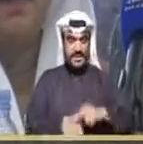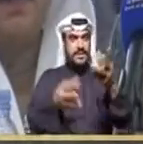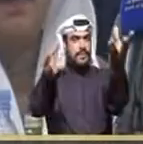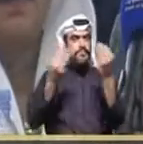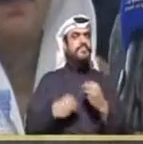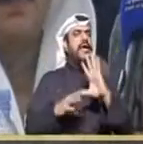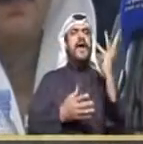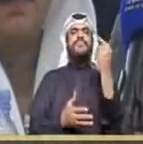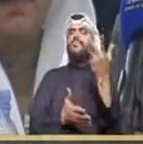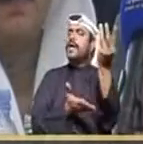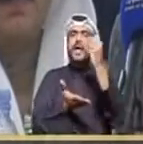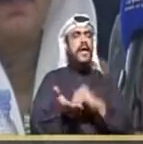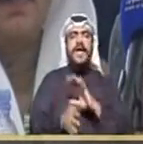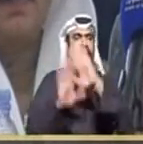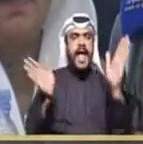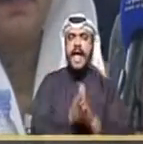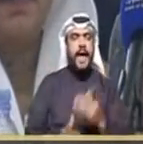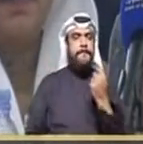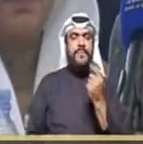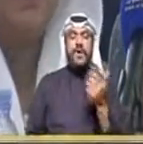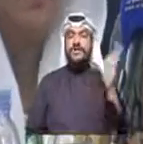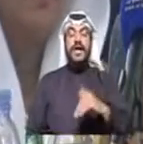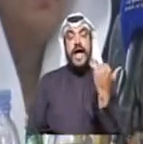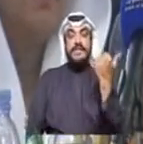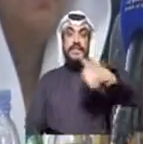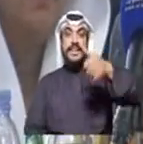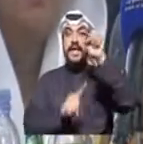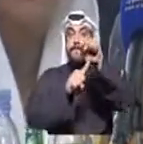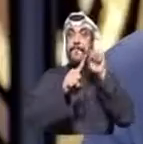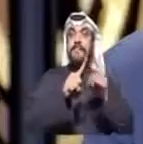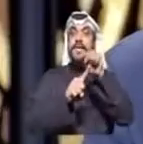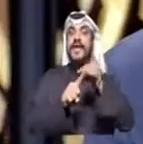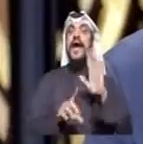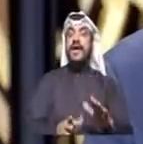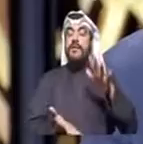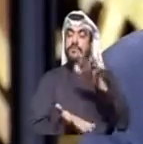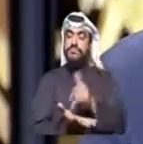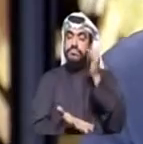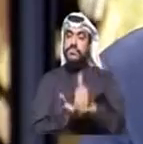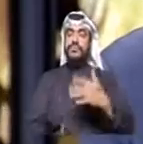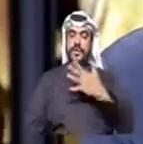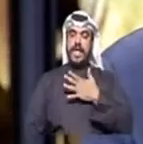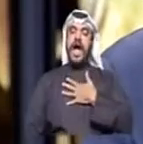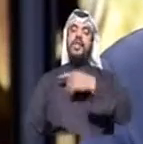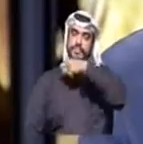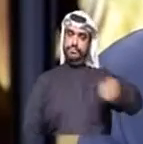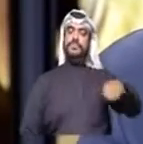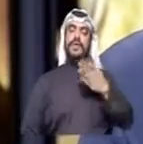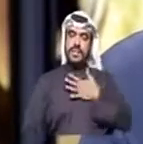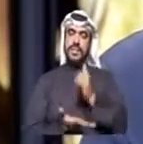الآن حشد موارد تبلغ فوق 60% من التعهدات التي قدمتها الدول. هذا